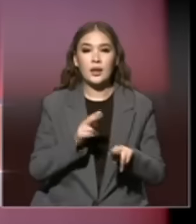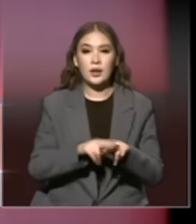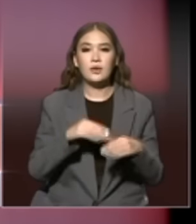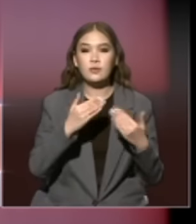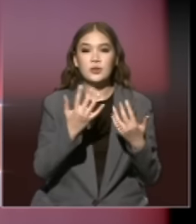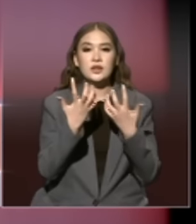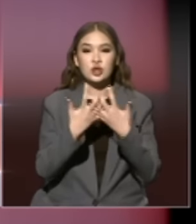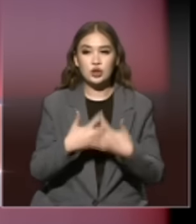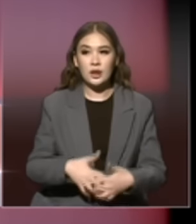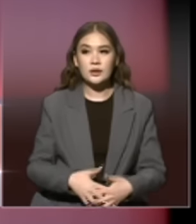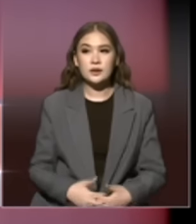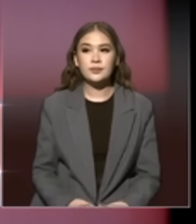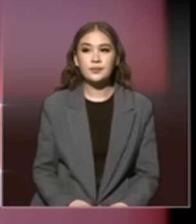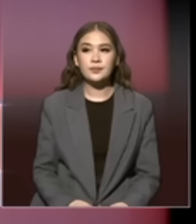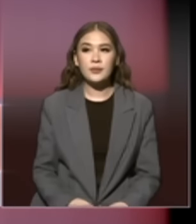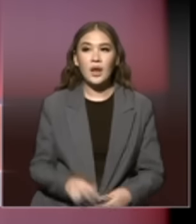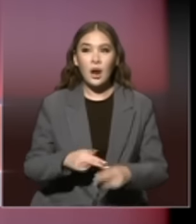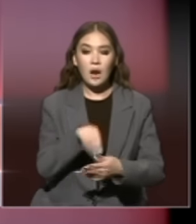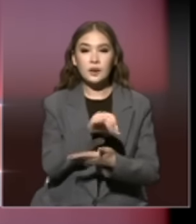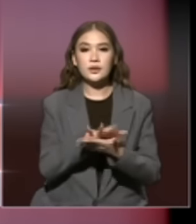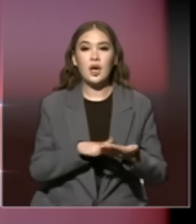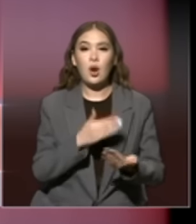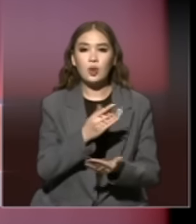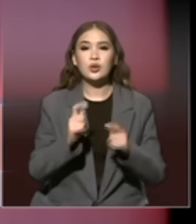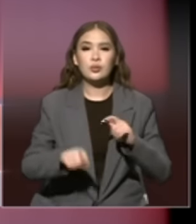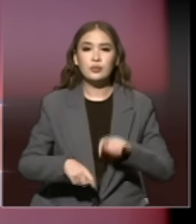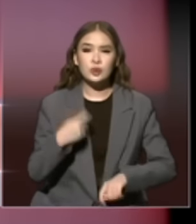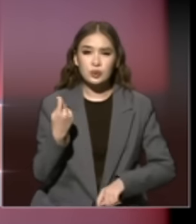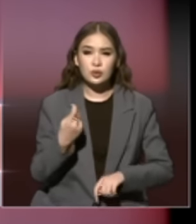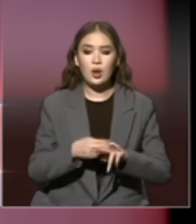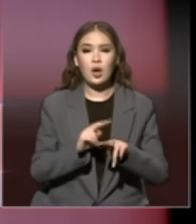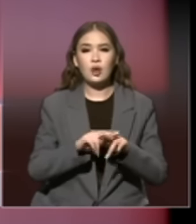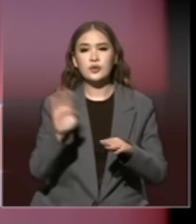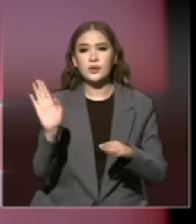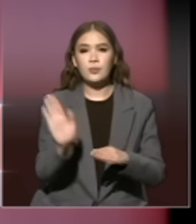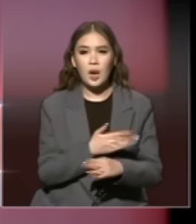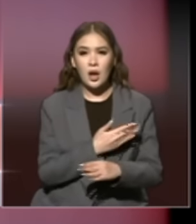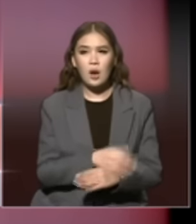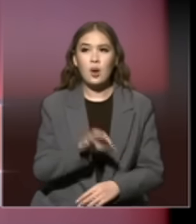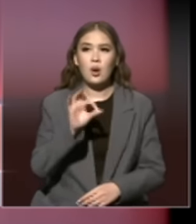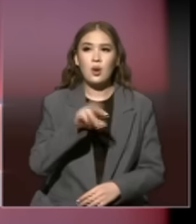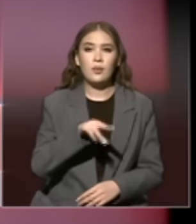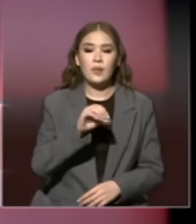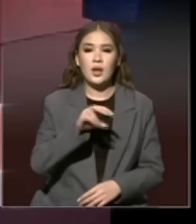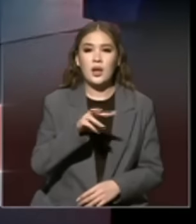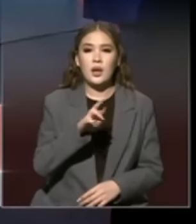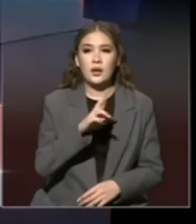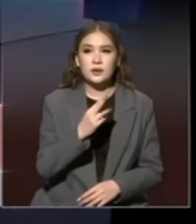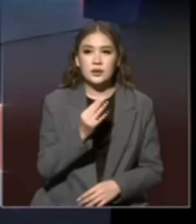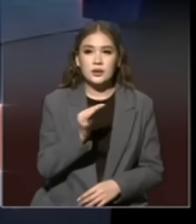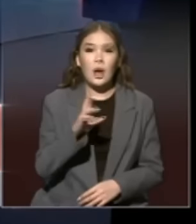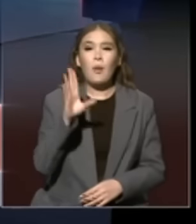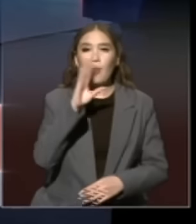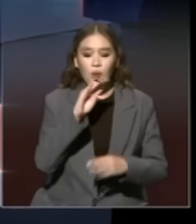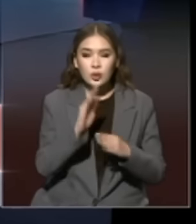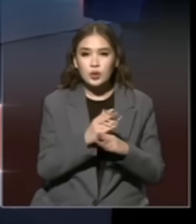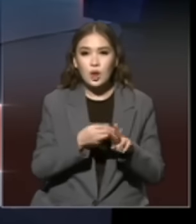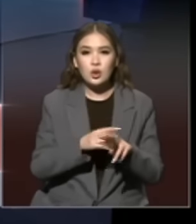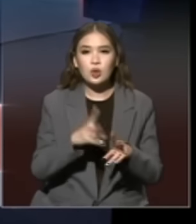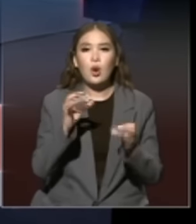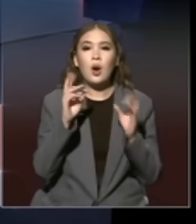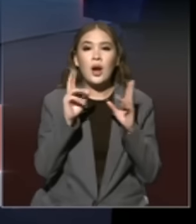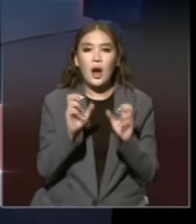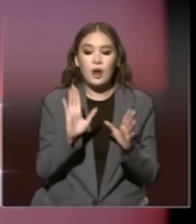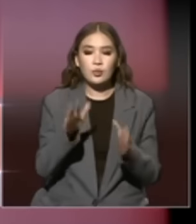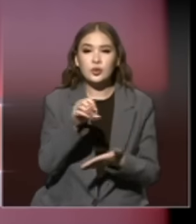есептеледі. Енді ары қарай, енді бұл шешімді бұзу, немесе күшін жою, ол енді операция инстанция может күшінде жою мүмкін. Оны бірақ та білмейміз ғой, сот шешімі